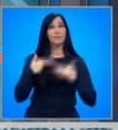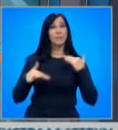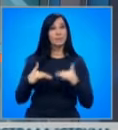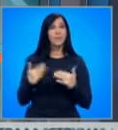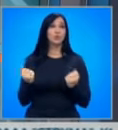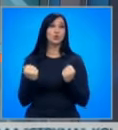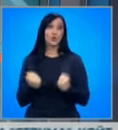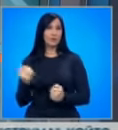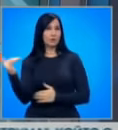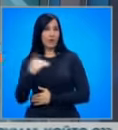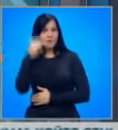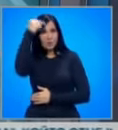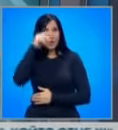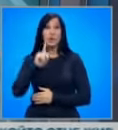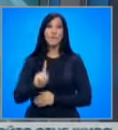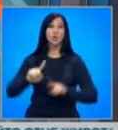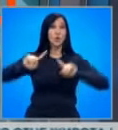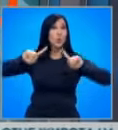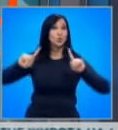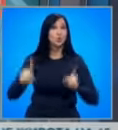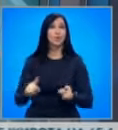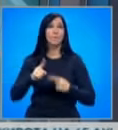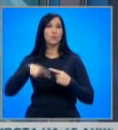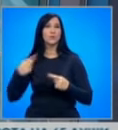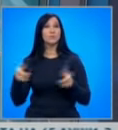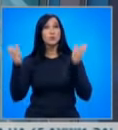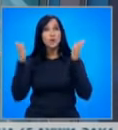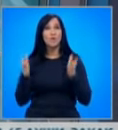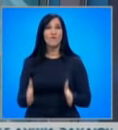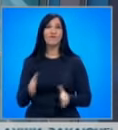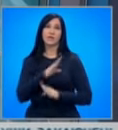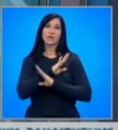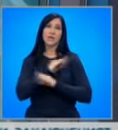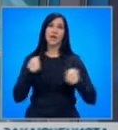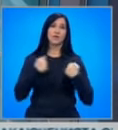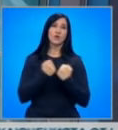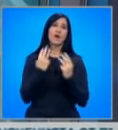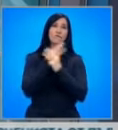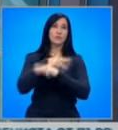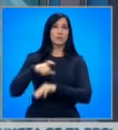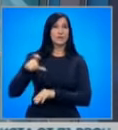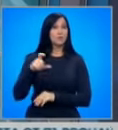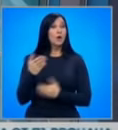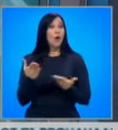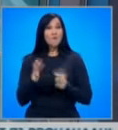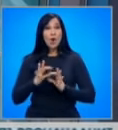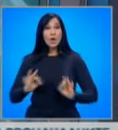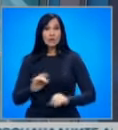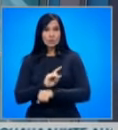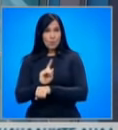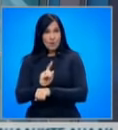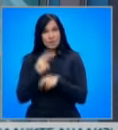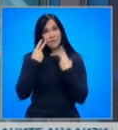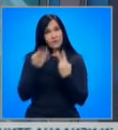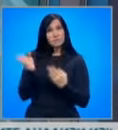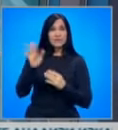се очакват у нас, за да може да се ускори процесът по идентификация на загиналите в катастрофата на автомагистрала Струма. Какво е ясно до момента?